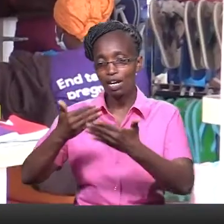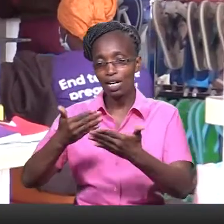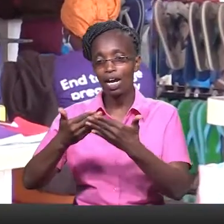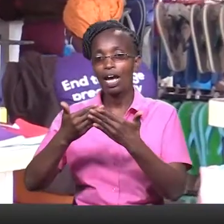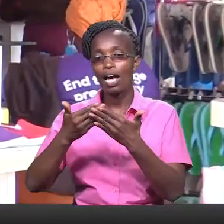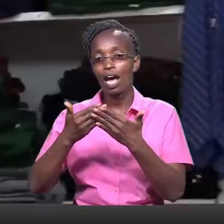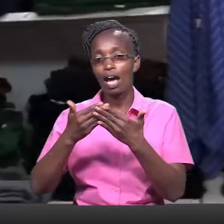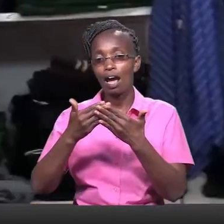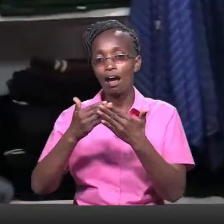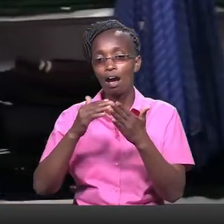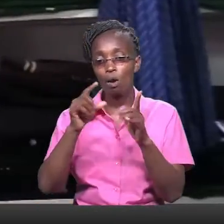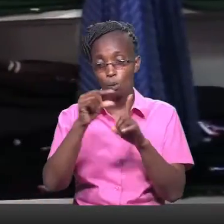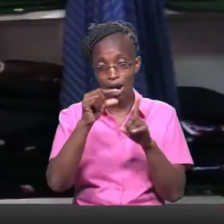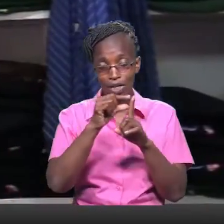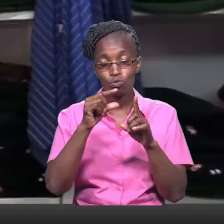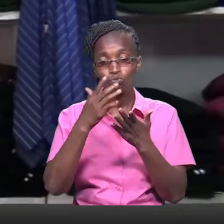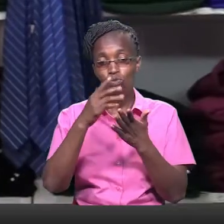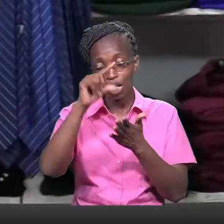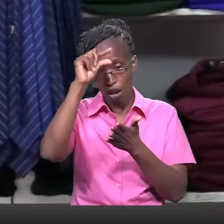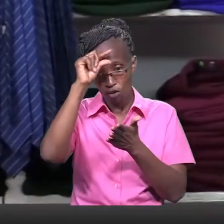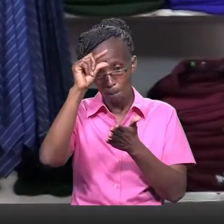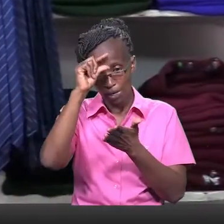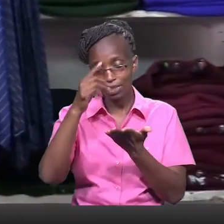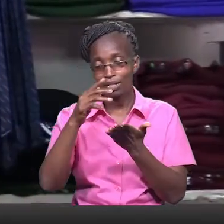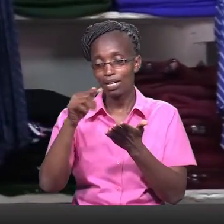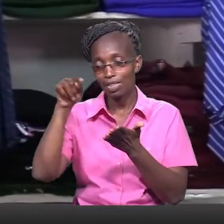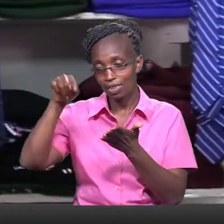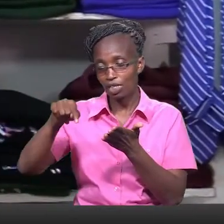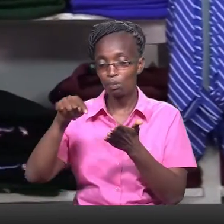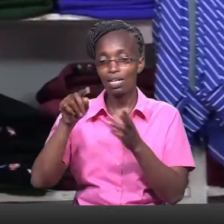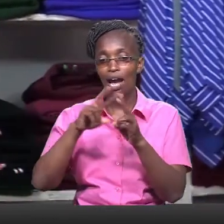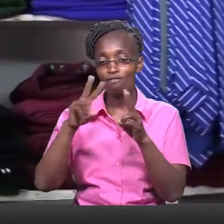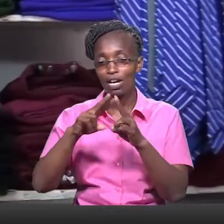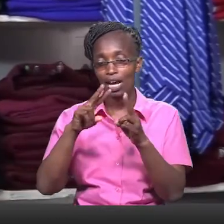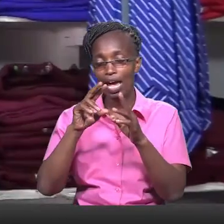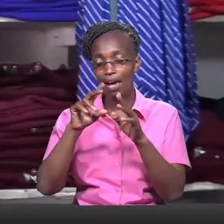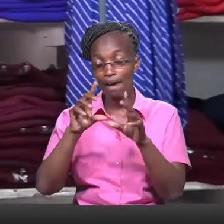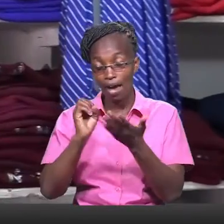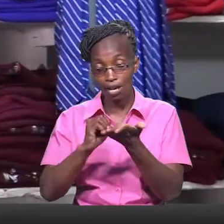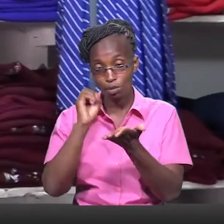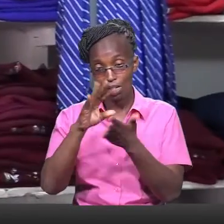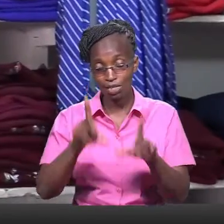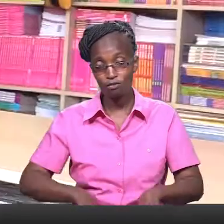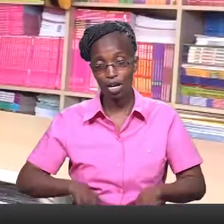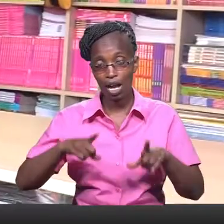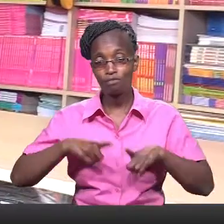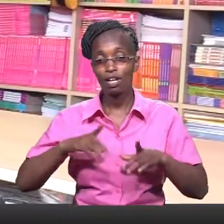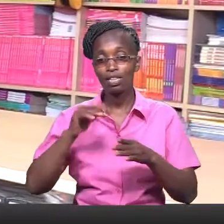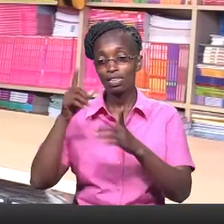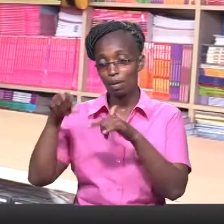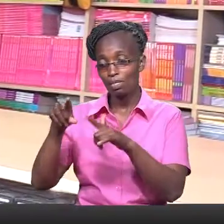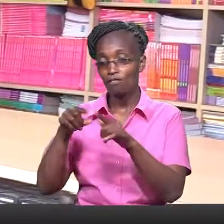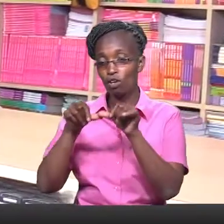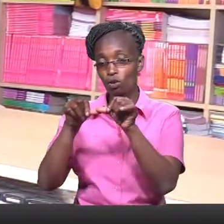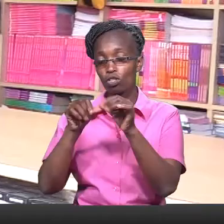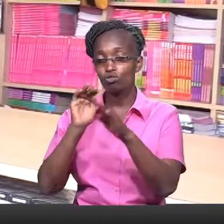wakuu kuzingatia kipindi kigumu cha uchumi na kuwaruhusu wanafunzi kusalia shuleni. Wakinukuu maelekezo ya waziri wa